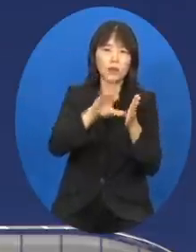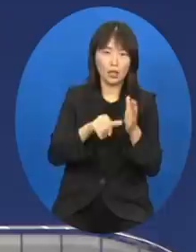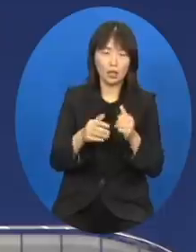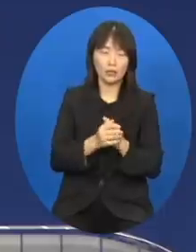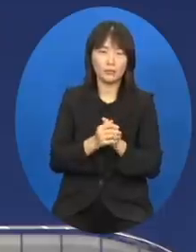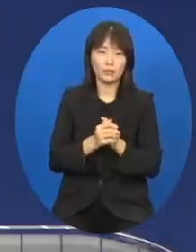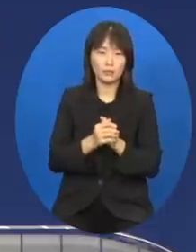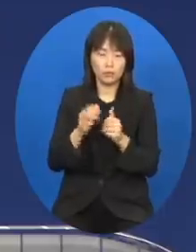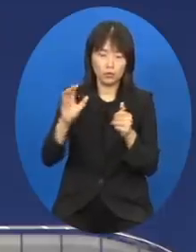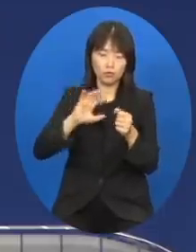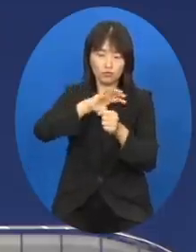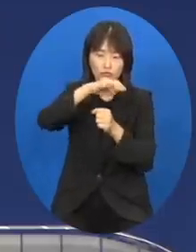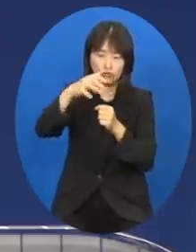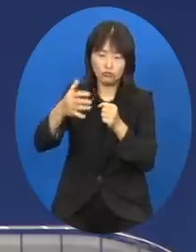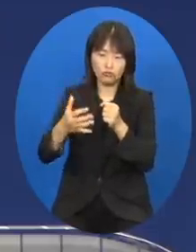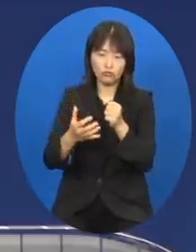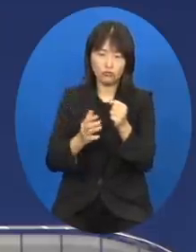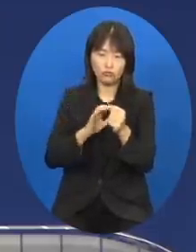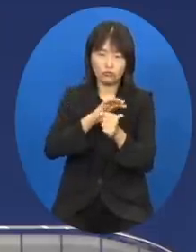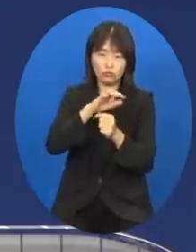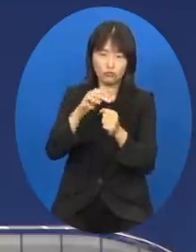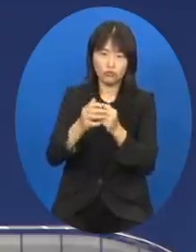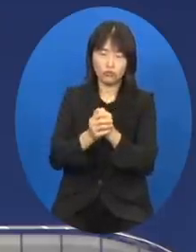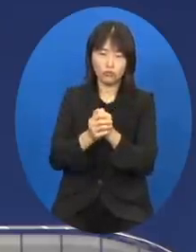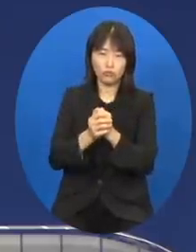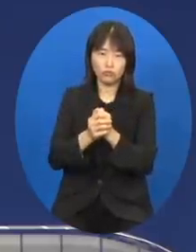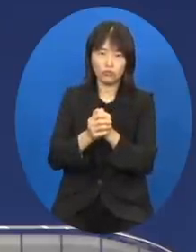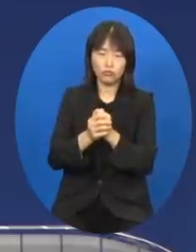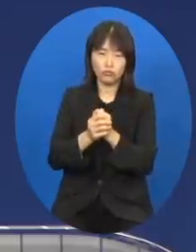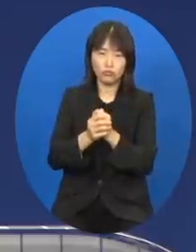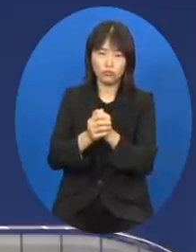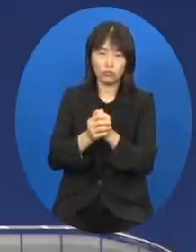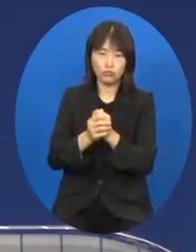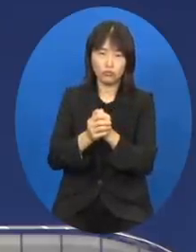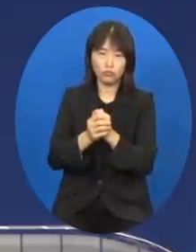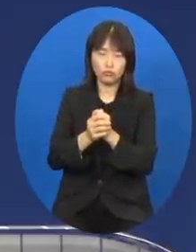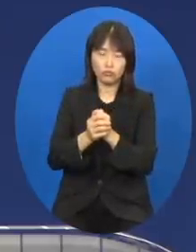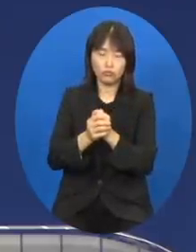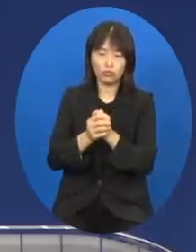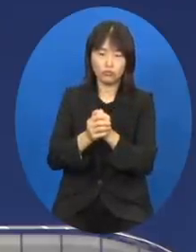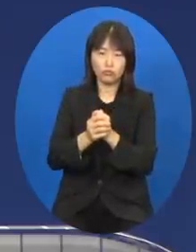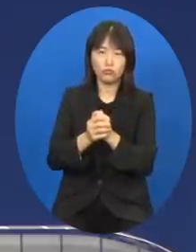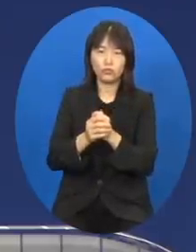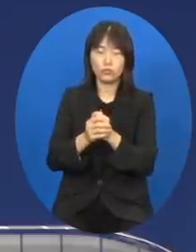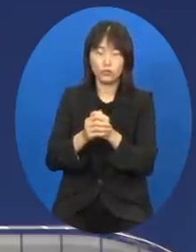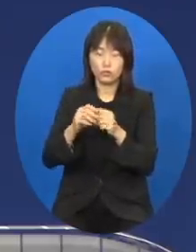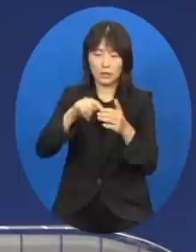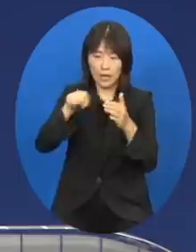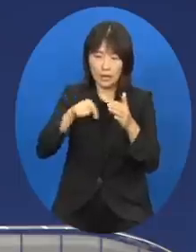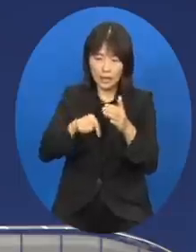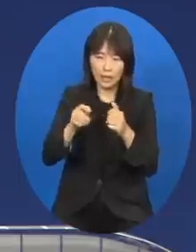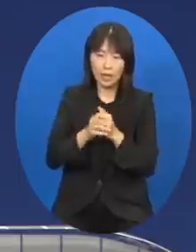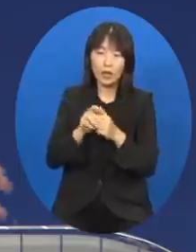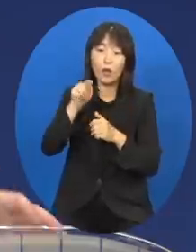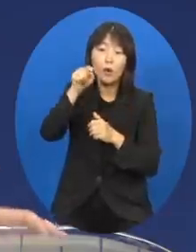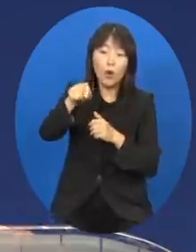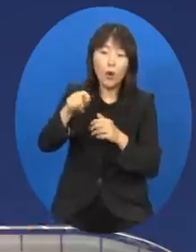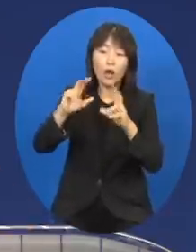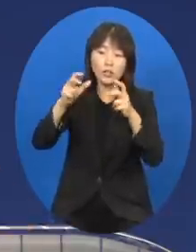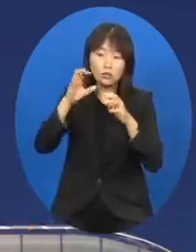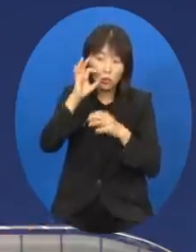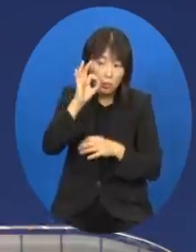창문으로 지구를 봐요. 축구공만한 지구가 그렇게 아름답게 보이더래요. 축구공만한